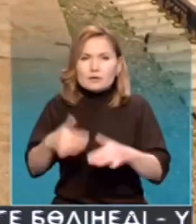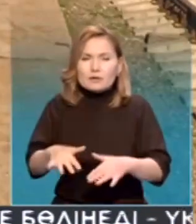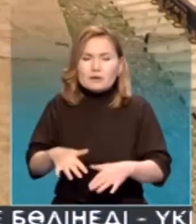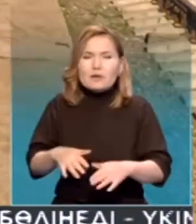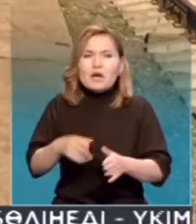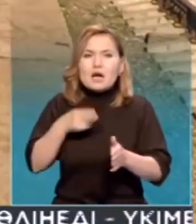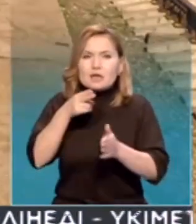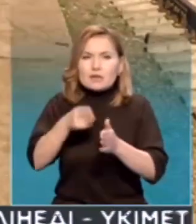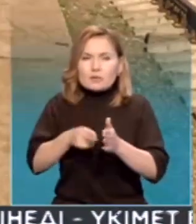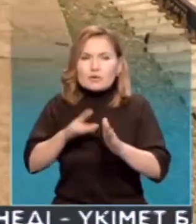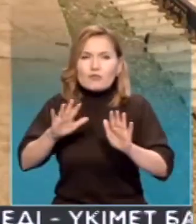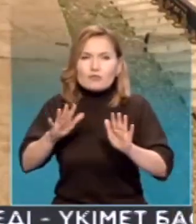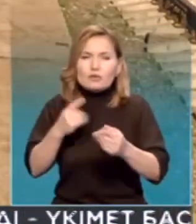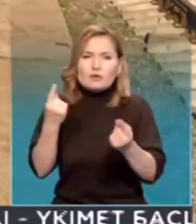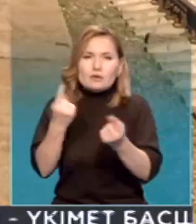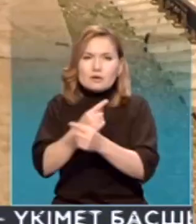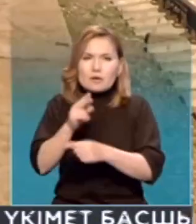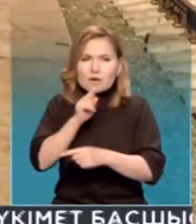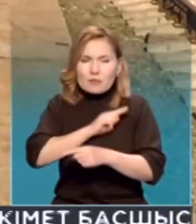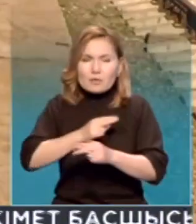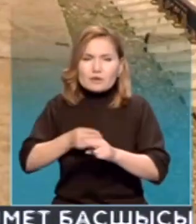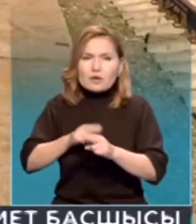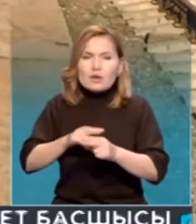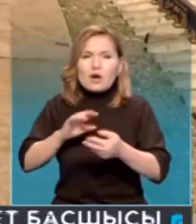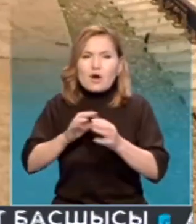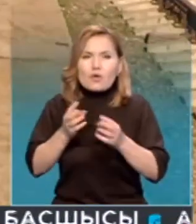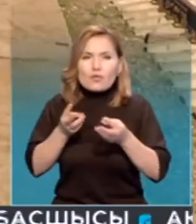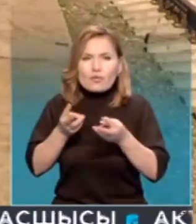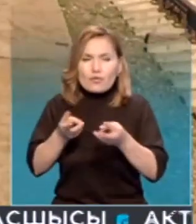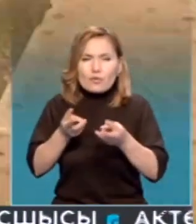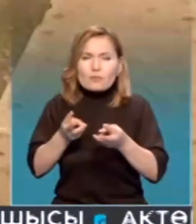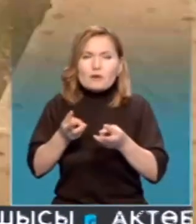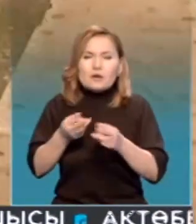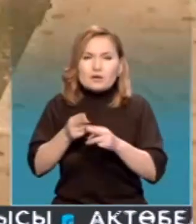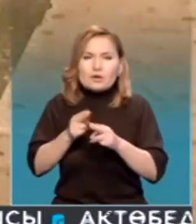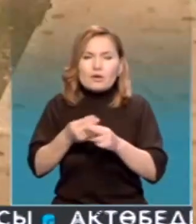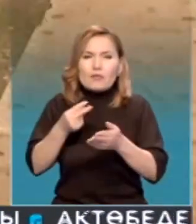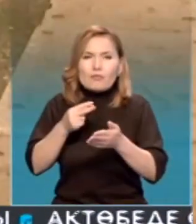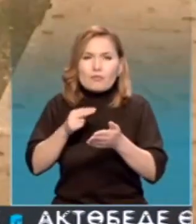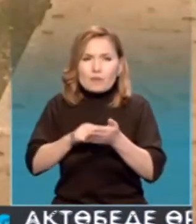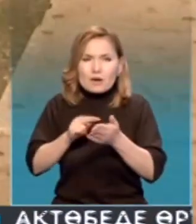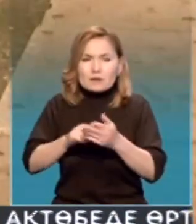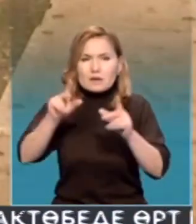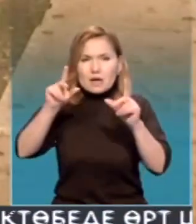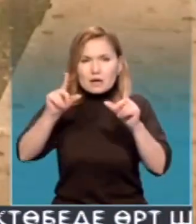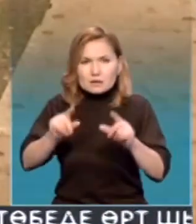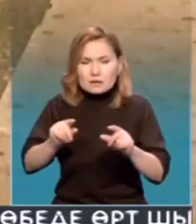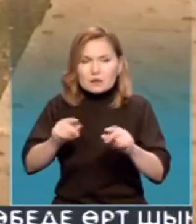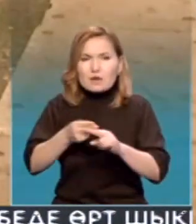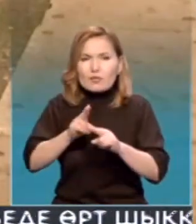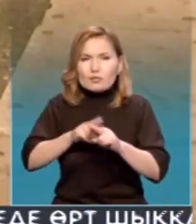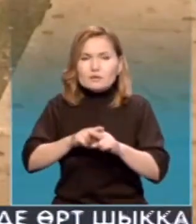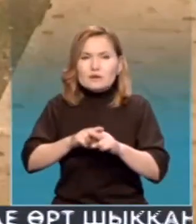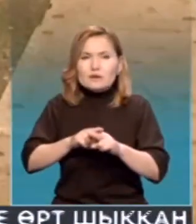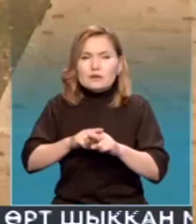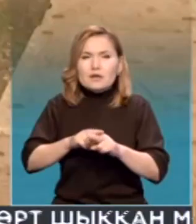тұратын болса, онда көмірдің тұтыну бағасы арзандайды. Сарағаштан мысалы үшін қоймадан тікелей осы